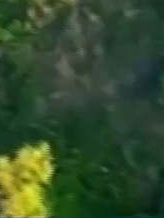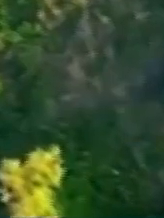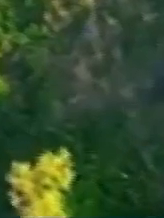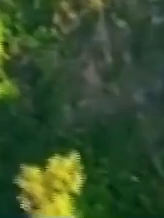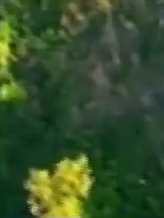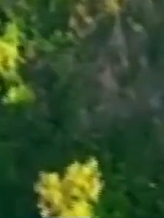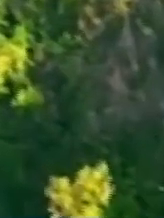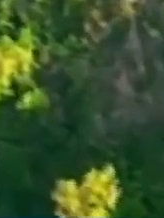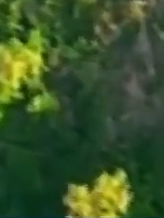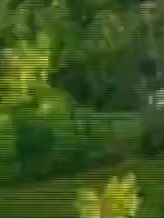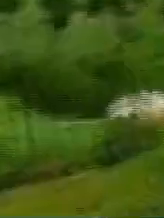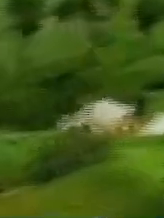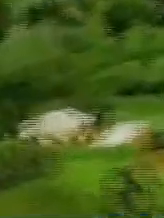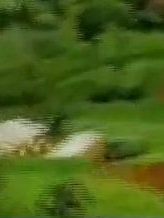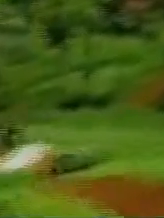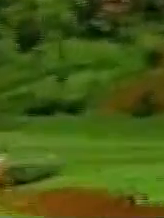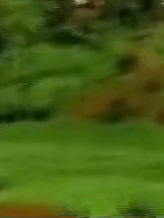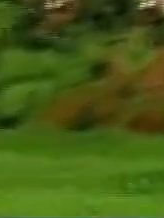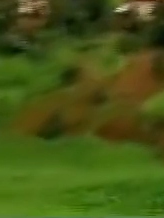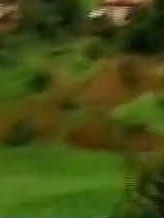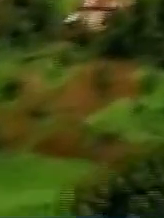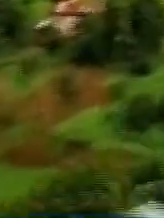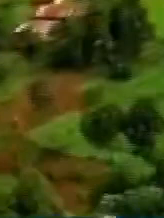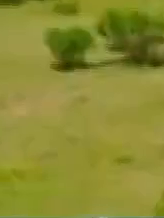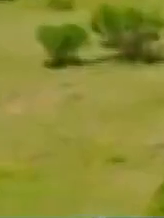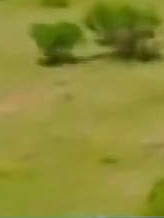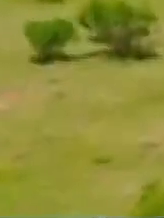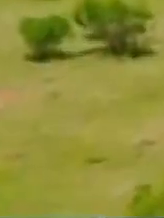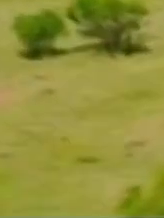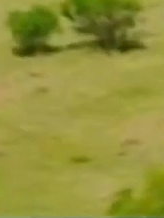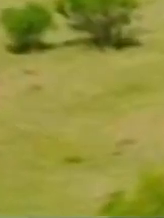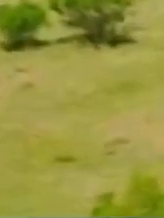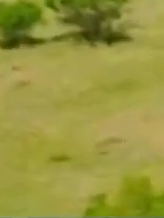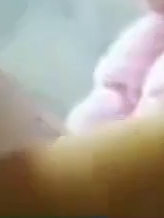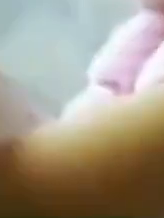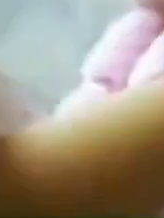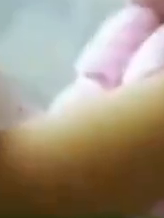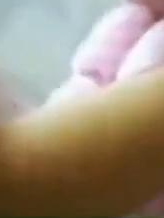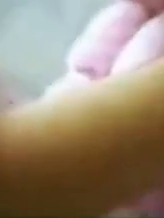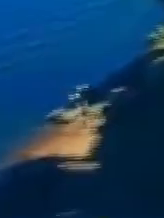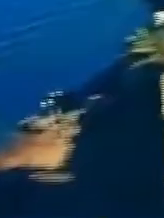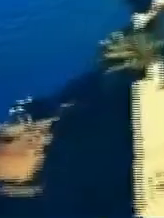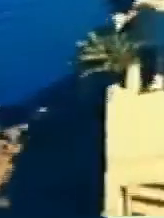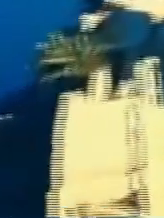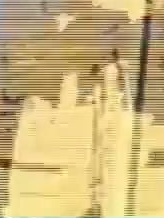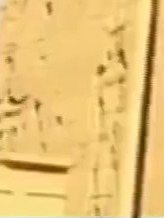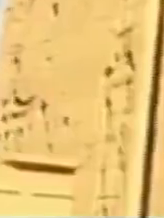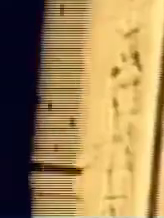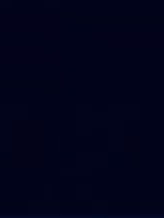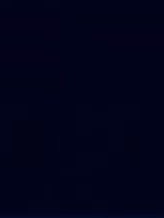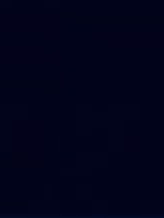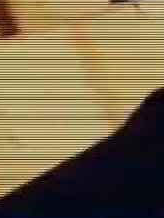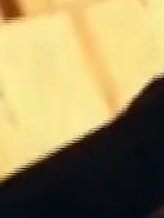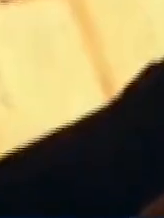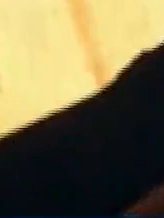عامرة بالخيرات، مليئة بثروات وغنية بمواردها البشرية. القارة الإفريقية بها الكثير